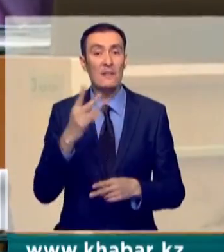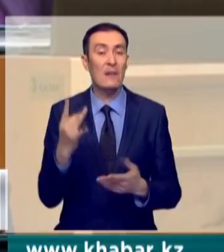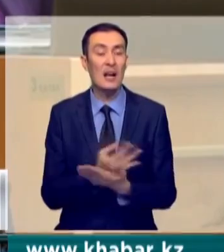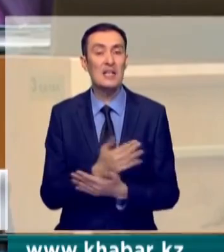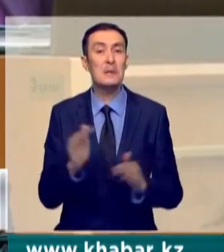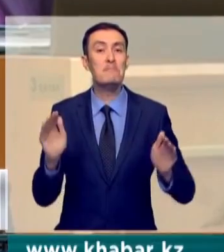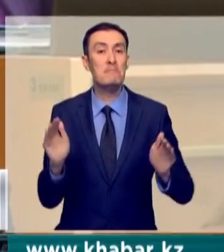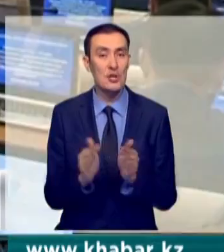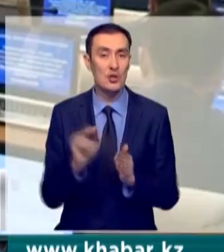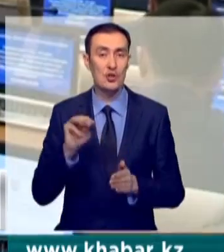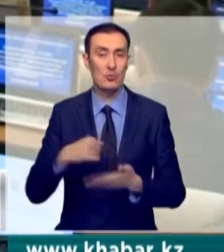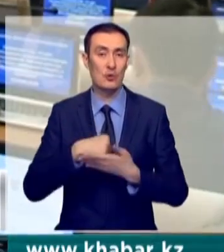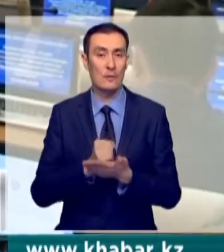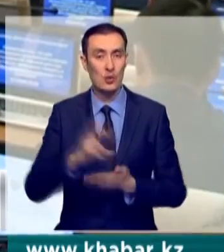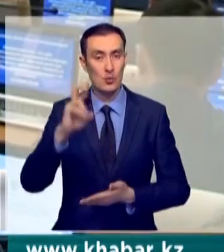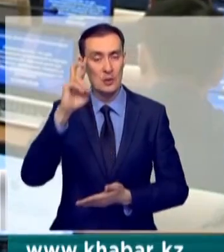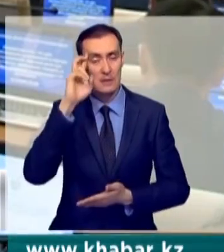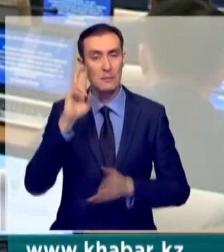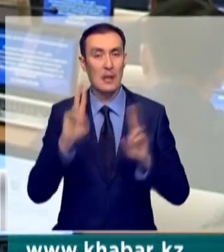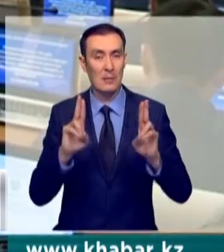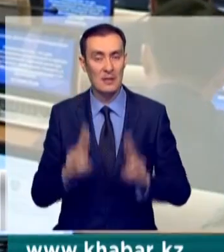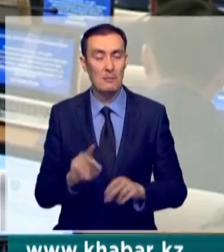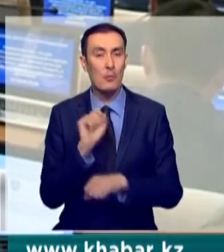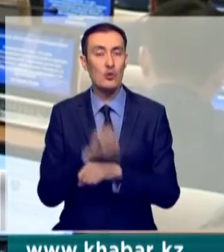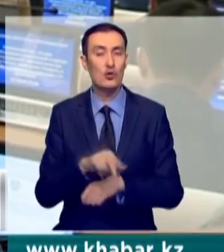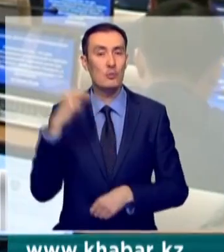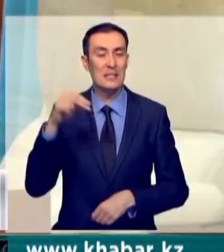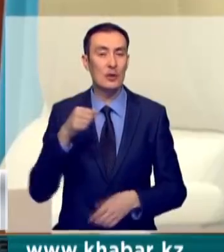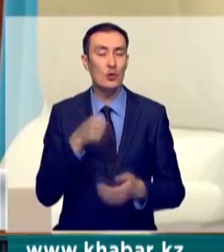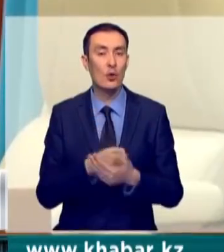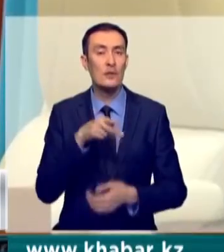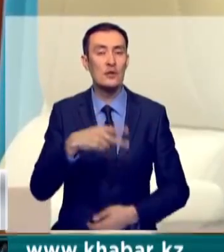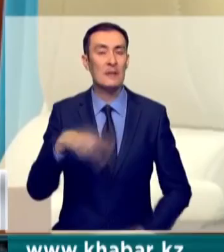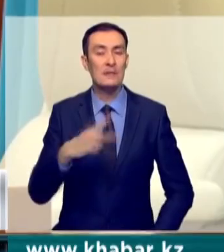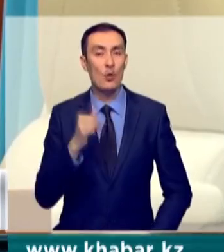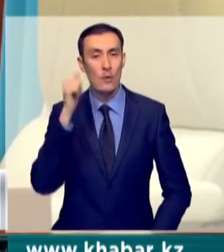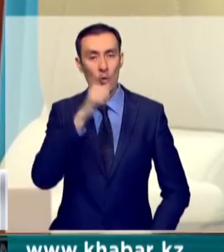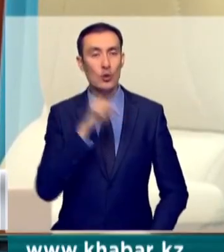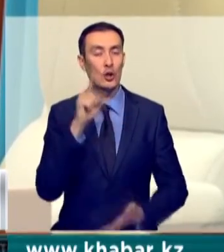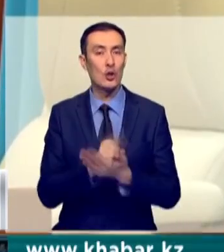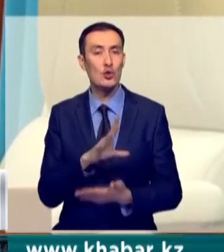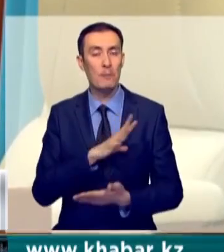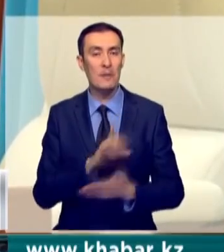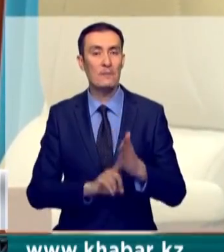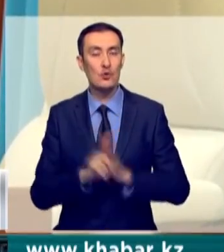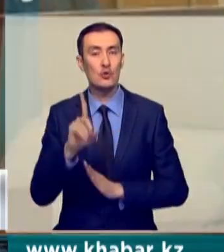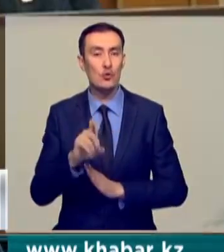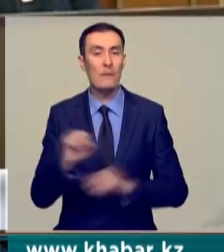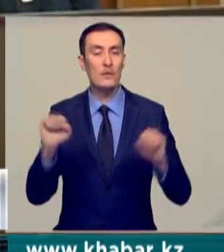раза ниже уровня, установленного государственным нормативом. По поручению президента к 2022 году должно быть введено